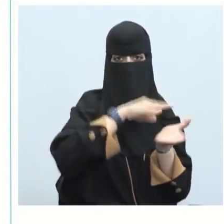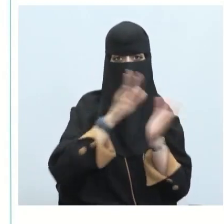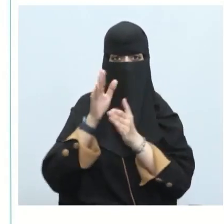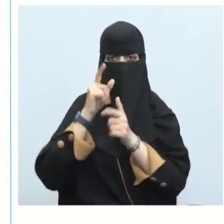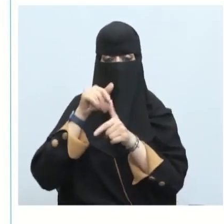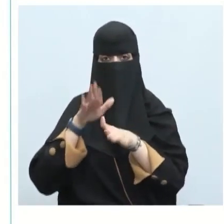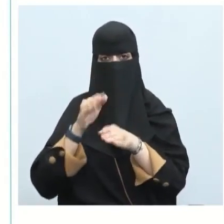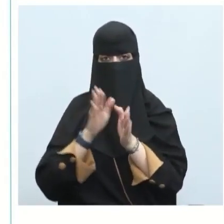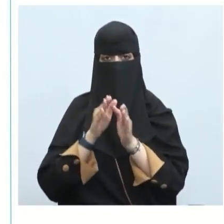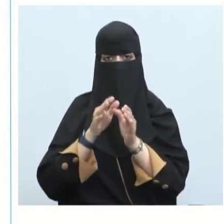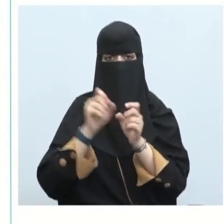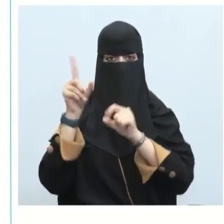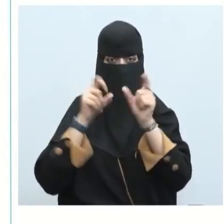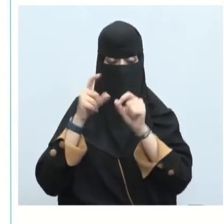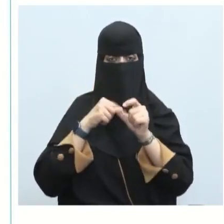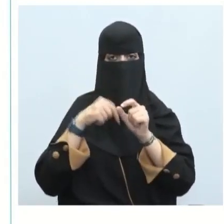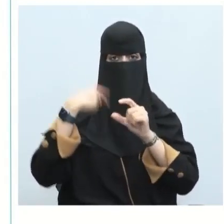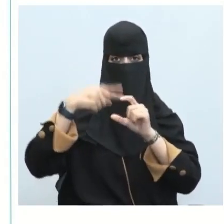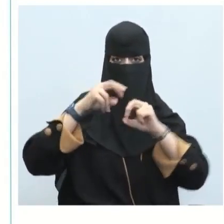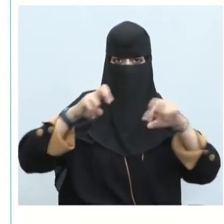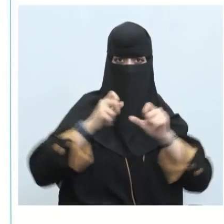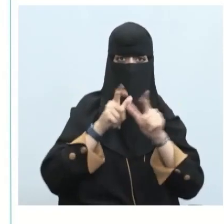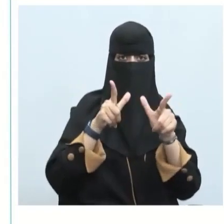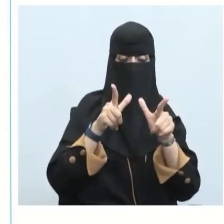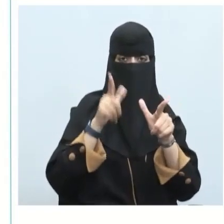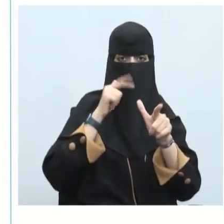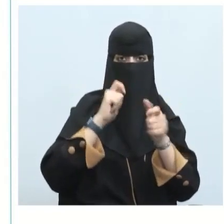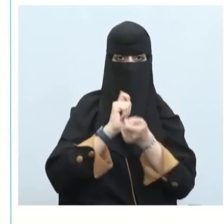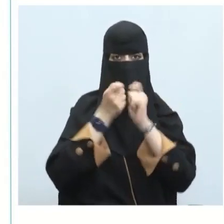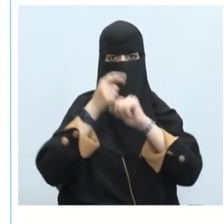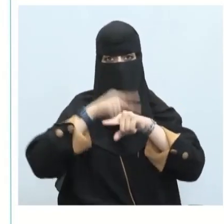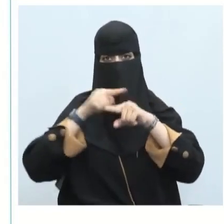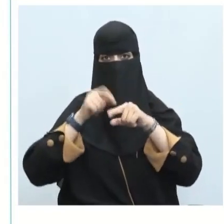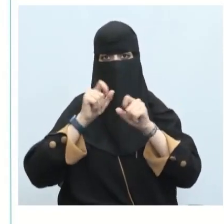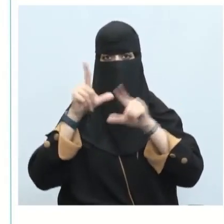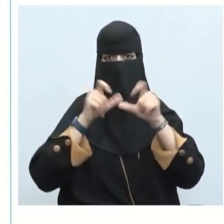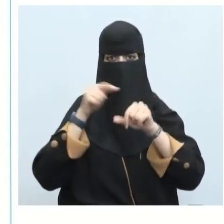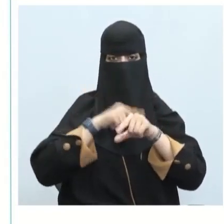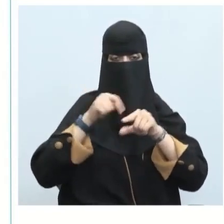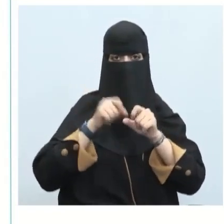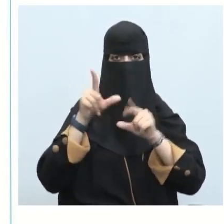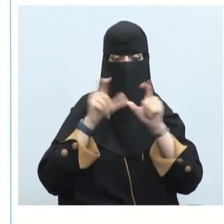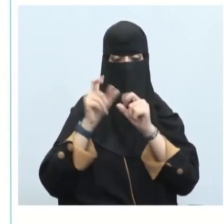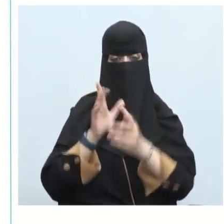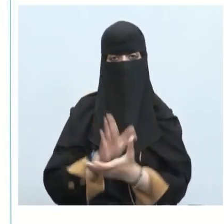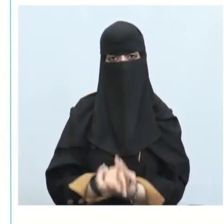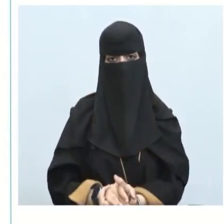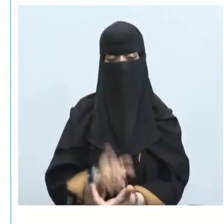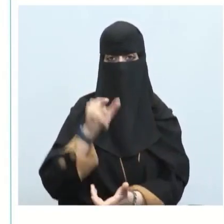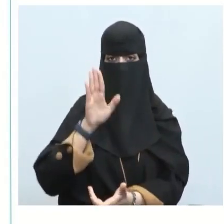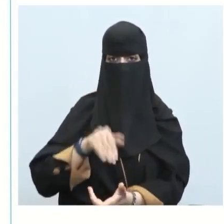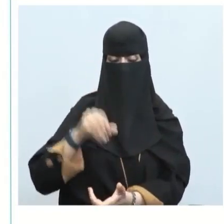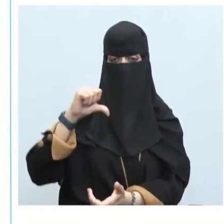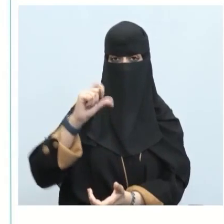موقع الكتروني وتحريره ونشره وتحويله الى متجر عبر الانترنت اذا الوورد